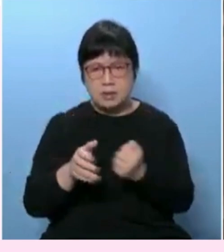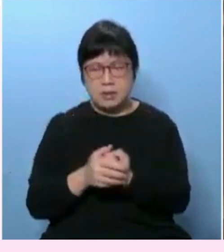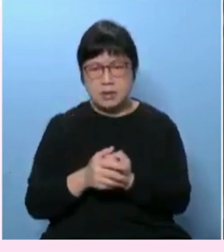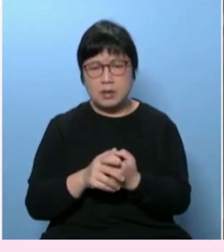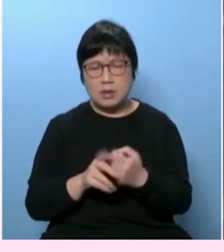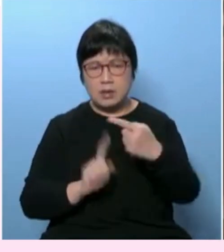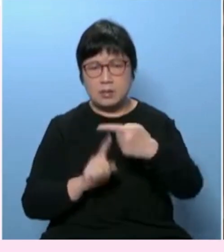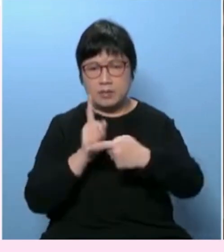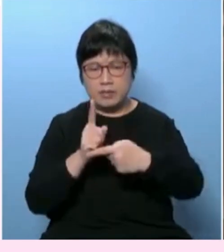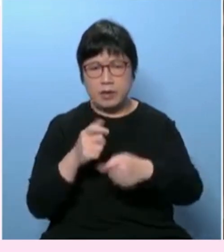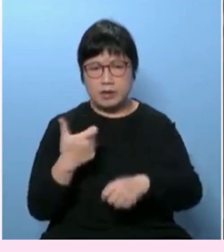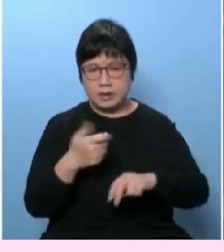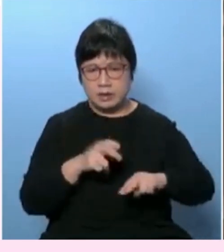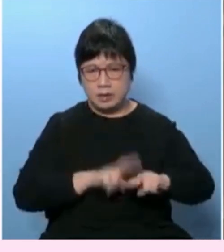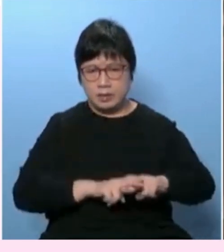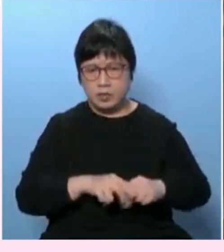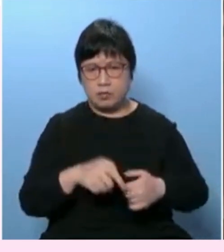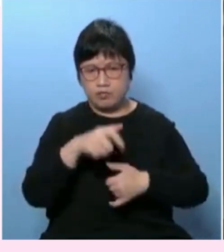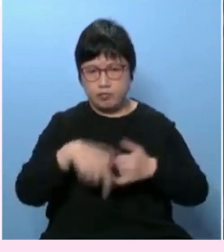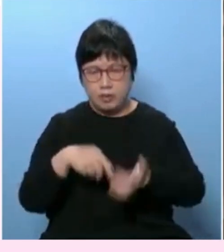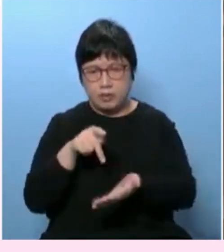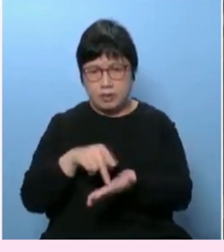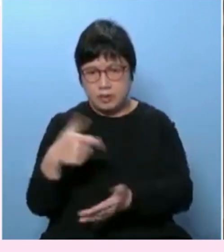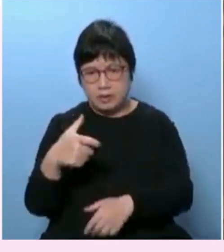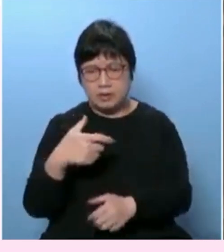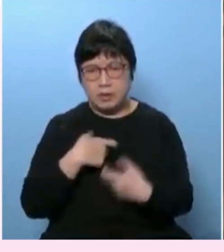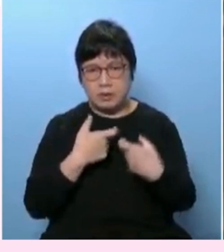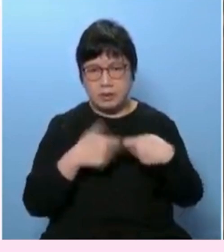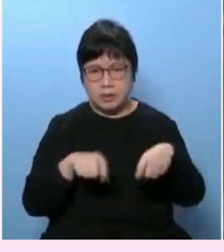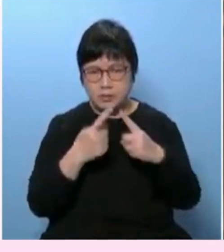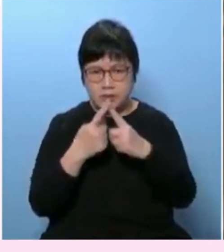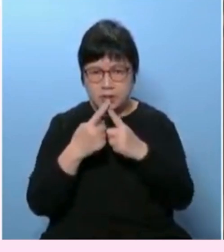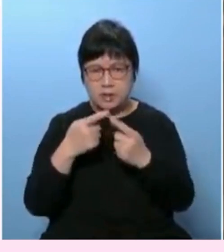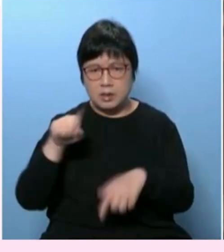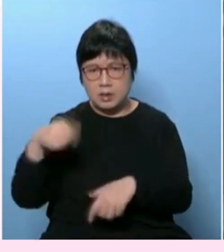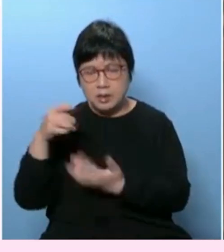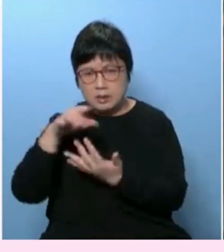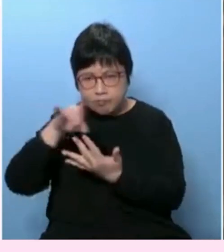保個人特惠貸款計劃，為失業人士提供多一個財政選項。